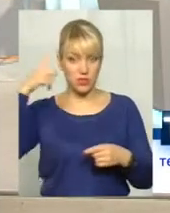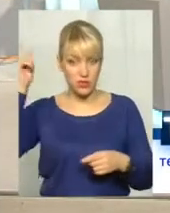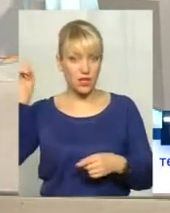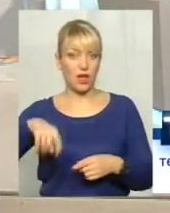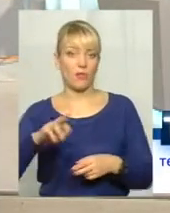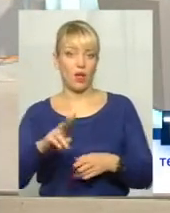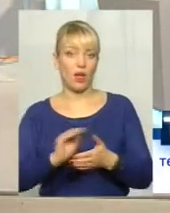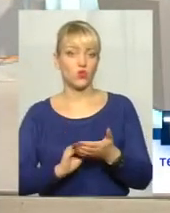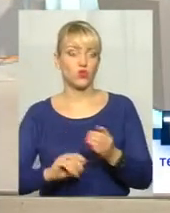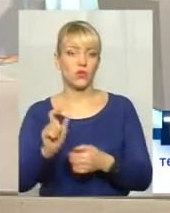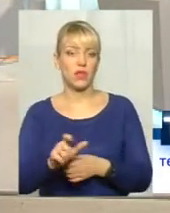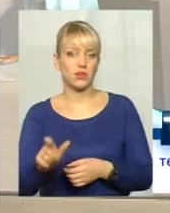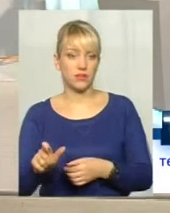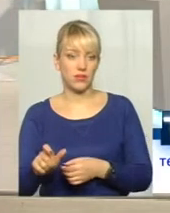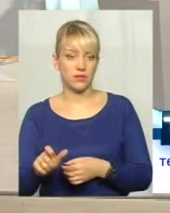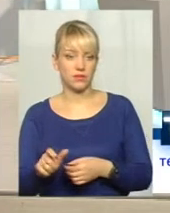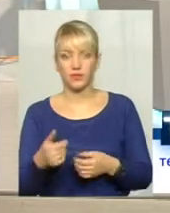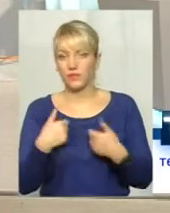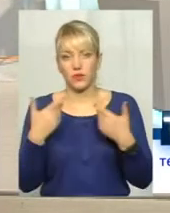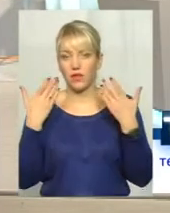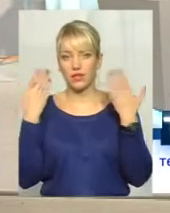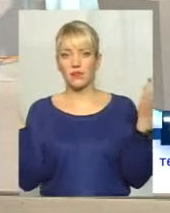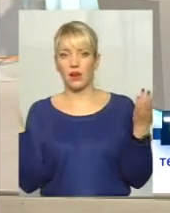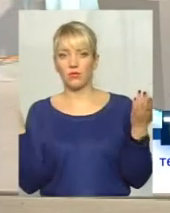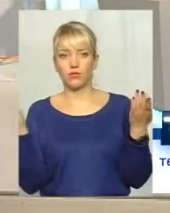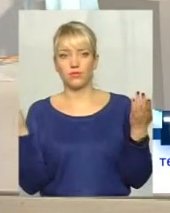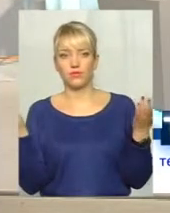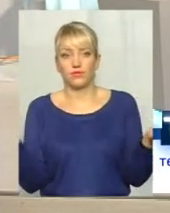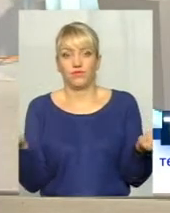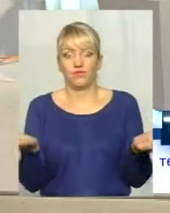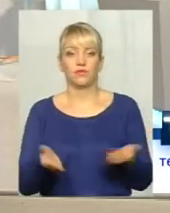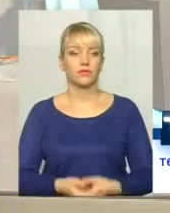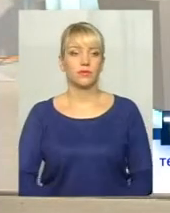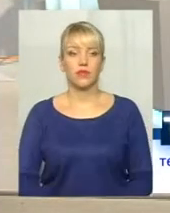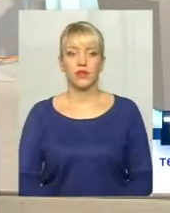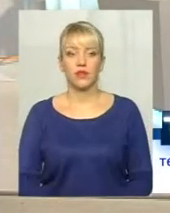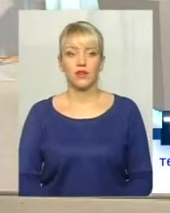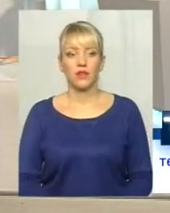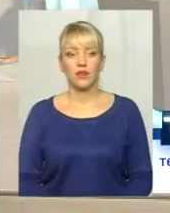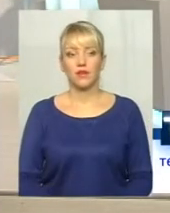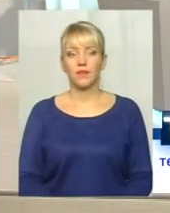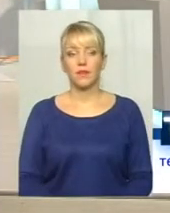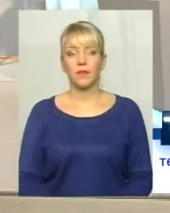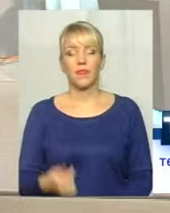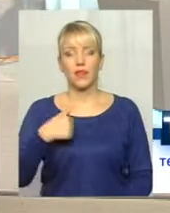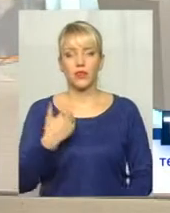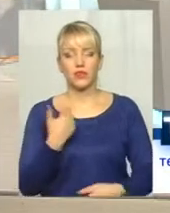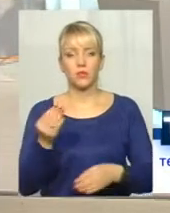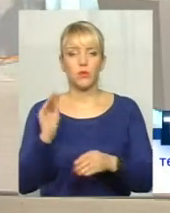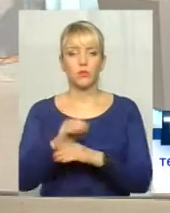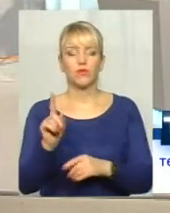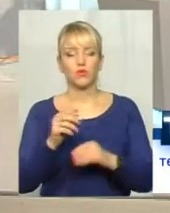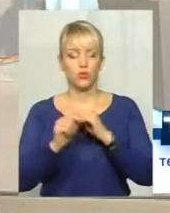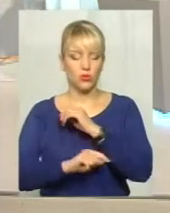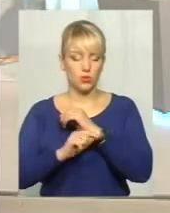як журналісти, ну, я не знаю, як тут. Ну, я би хотів додати до цього, що ну, насправді корупційні злочини найважче